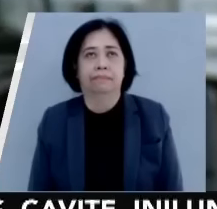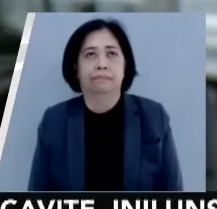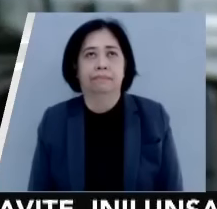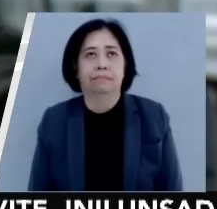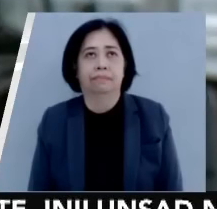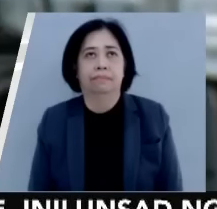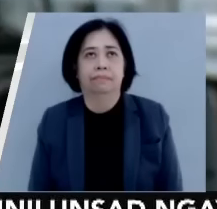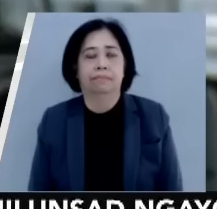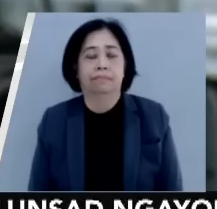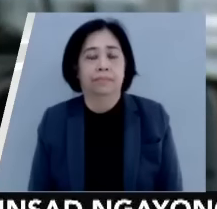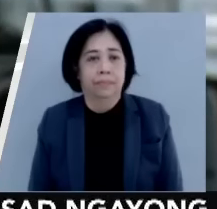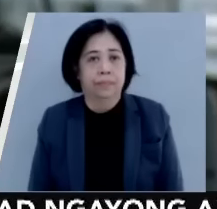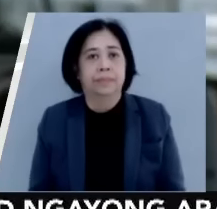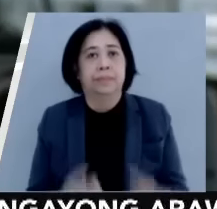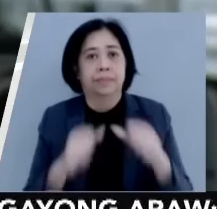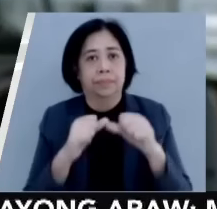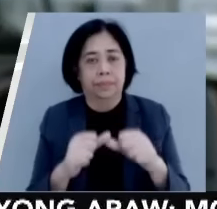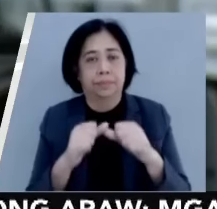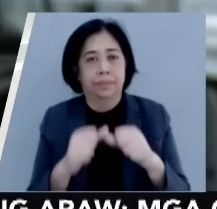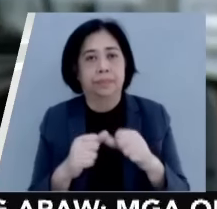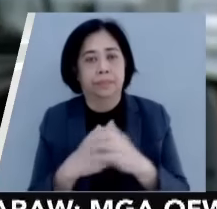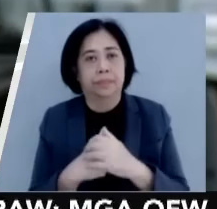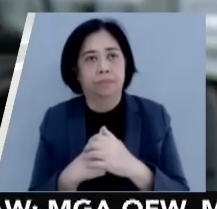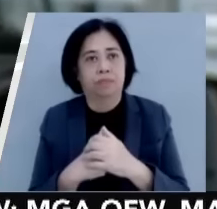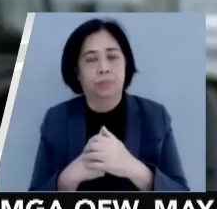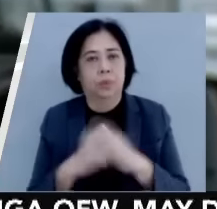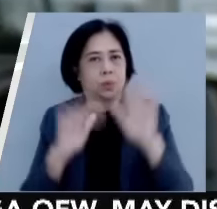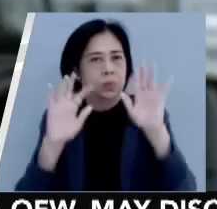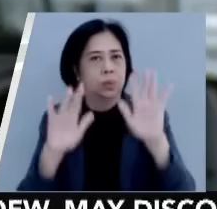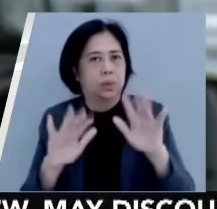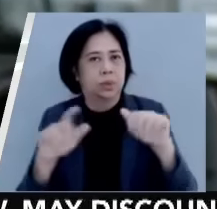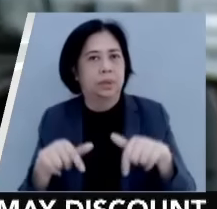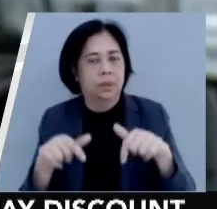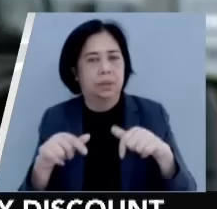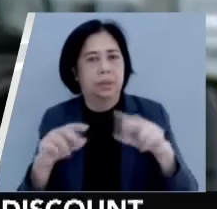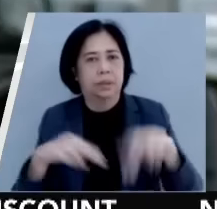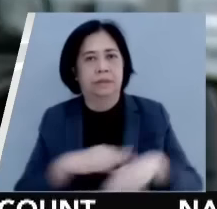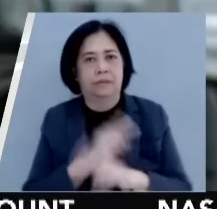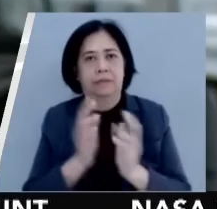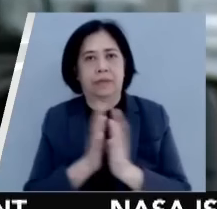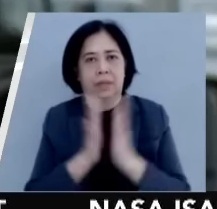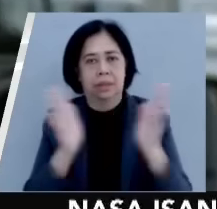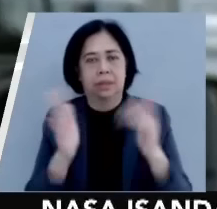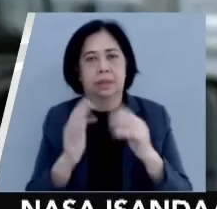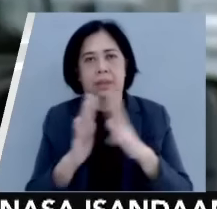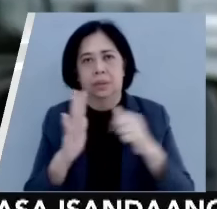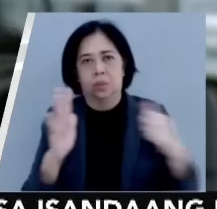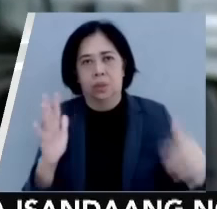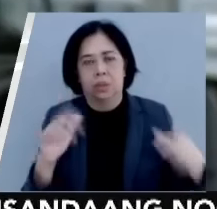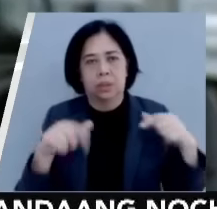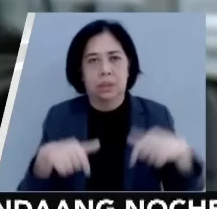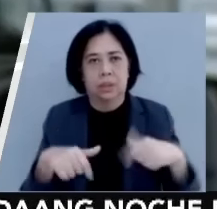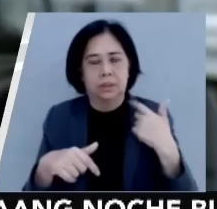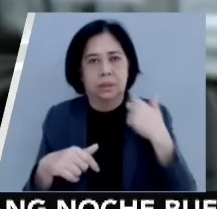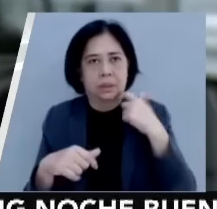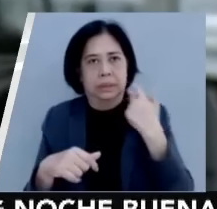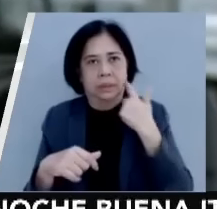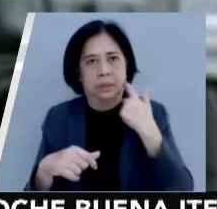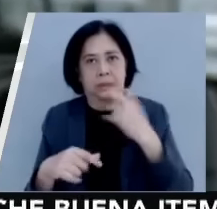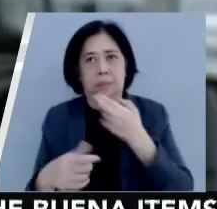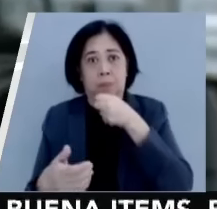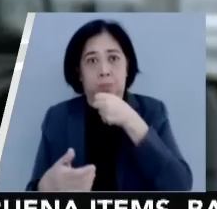Vicky, tuloy-tuloy pa rin yung bahagyang pag-ulan dito sa Vera Catanduanes. At pagkapasok nga natin ng ating report, ay biglang nawala ng kuryente dito